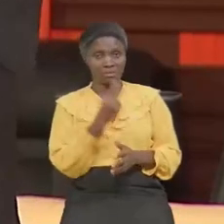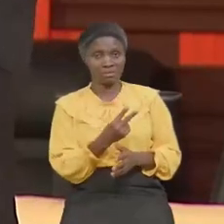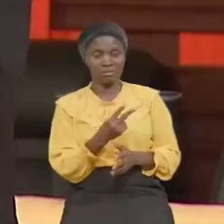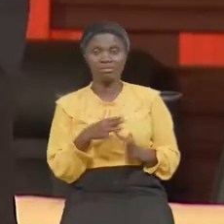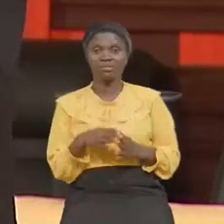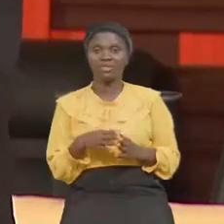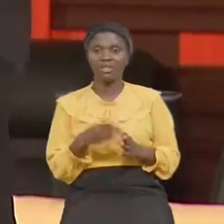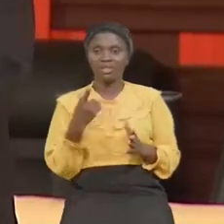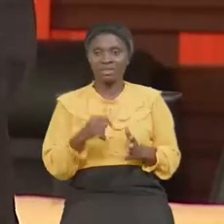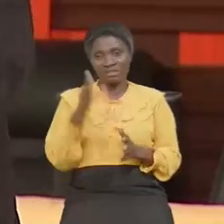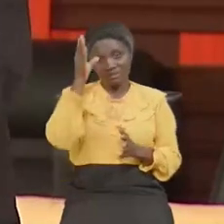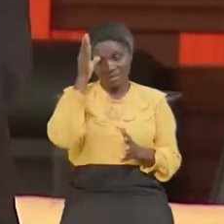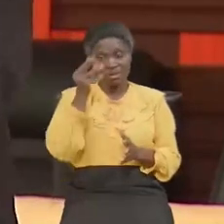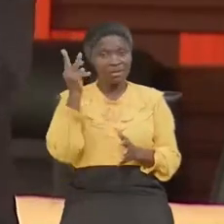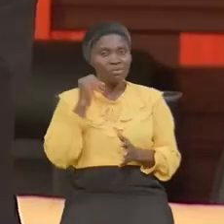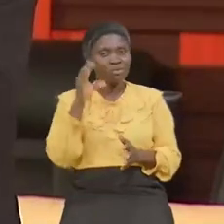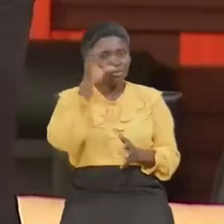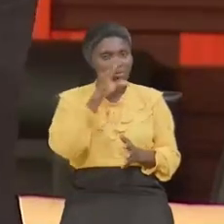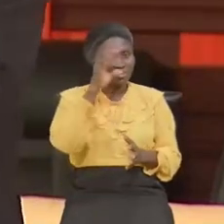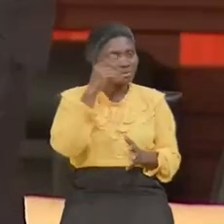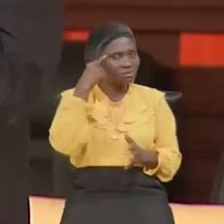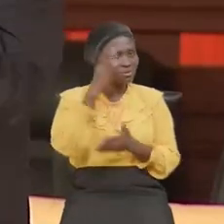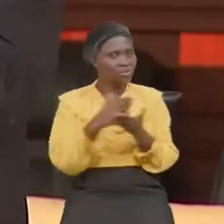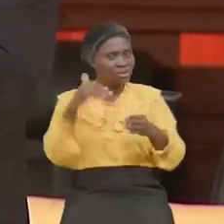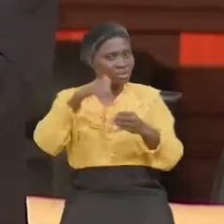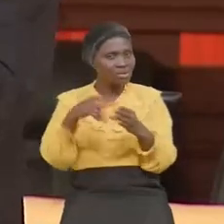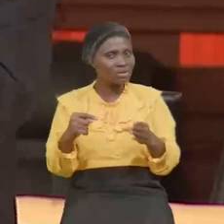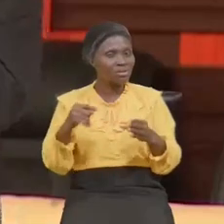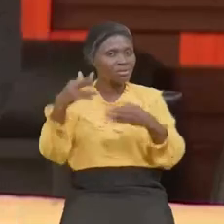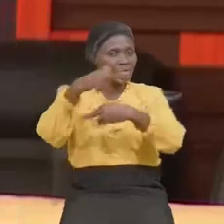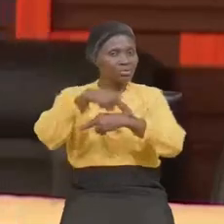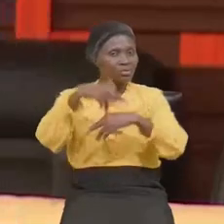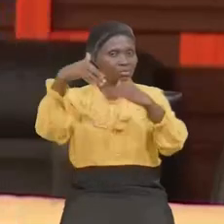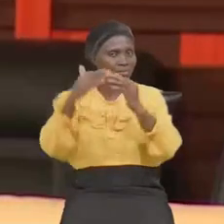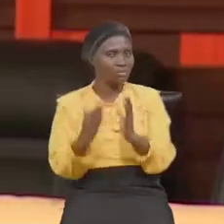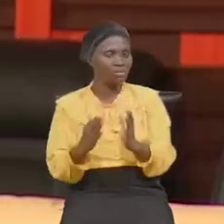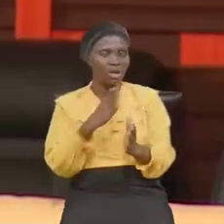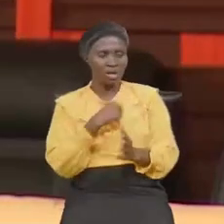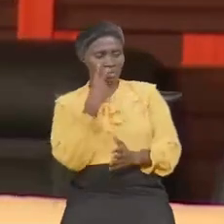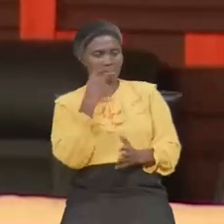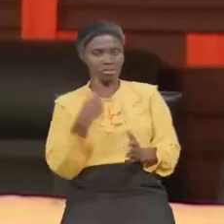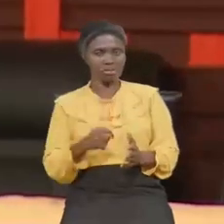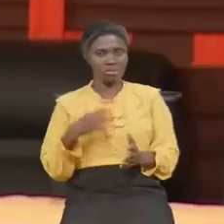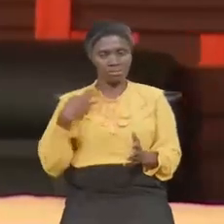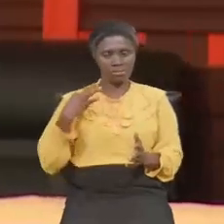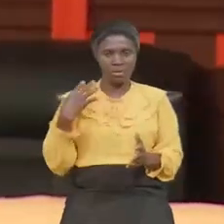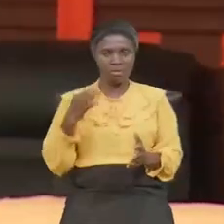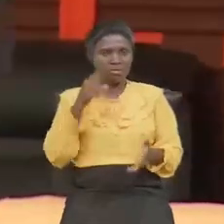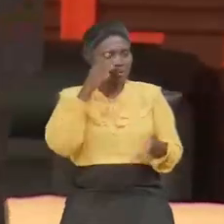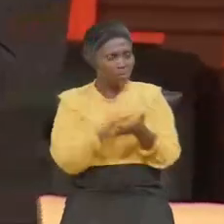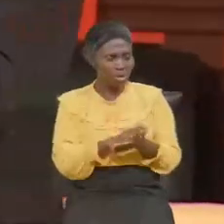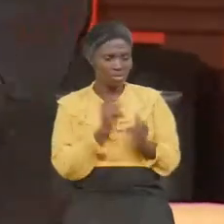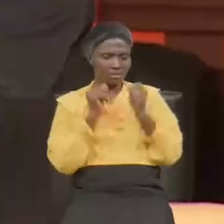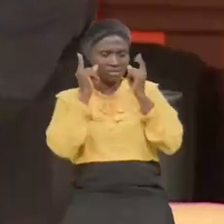père cherchait quelque chose dans le tiroir et il a vu l'habillement de la femme. C'est quoi ça? Ça,